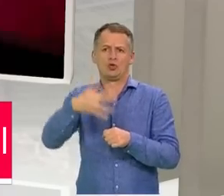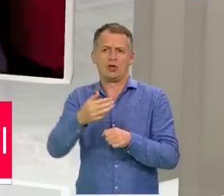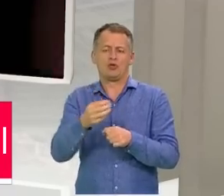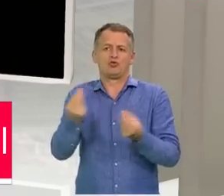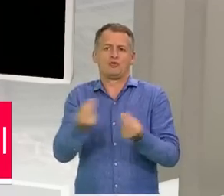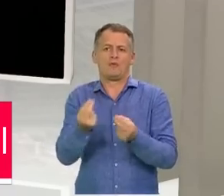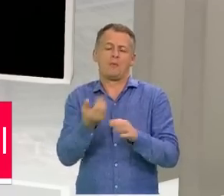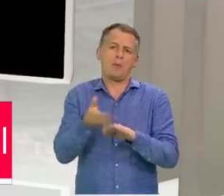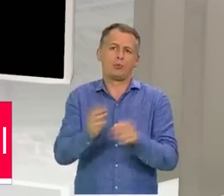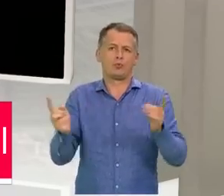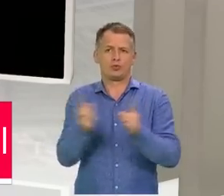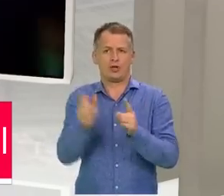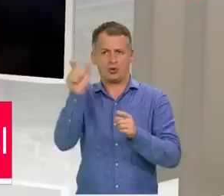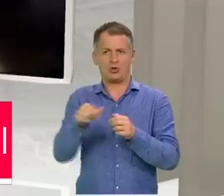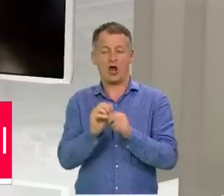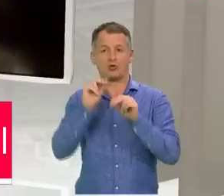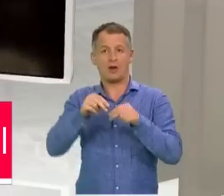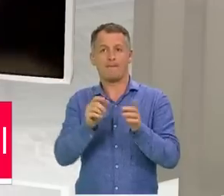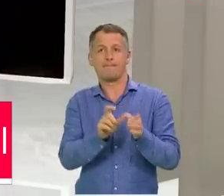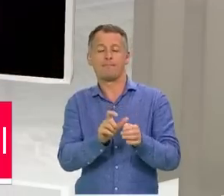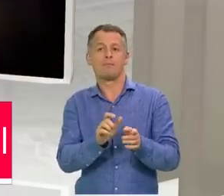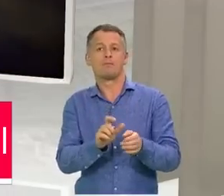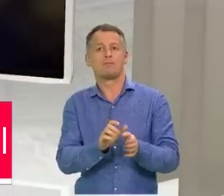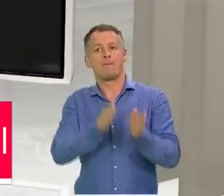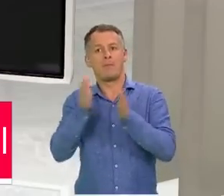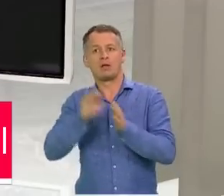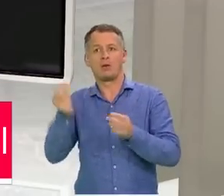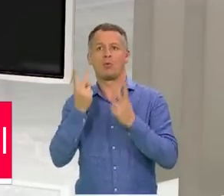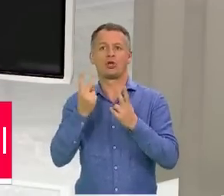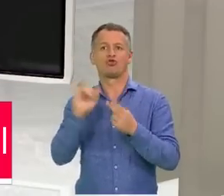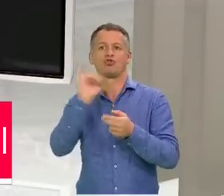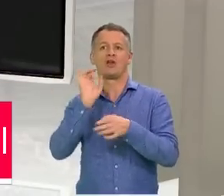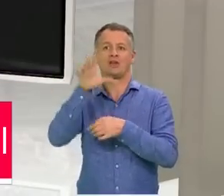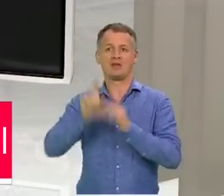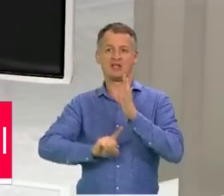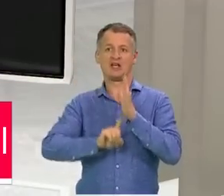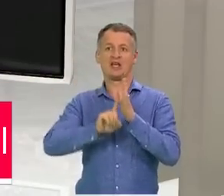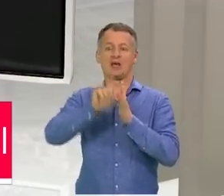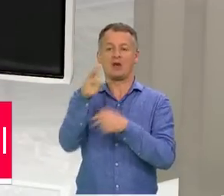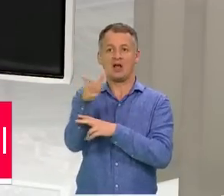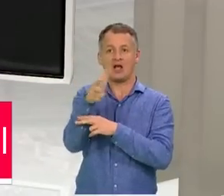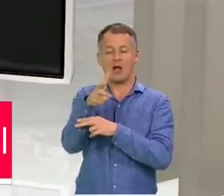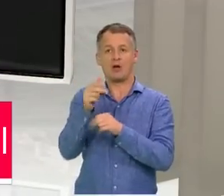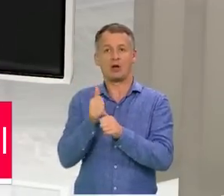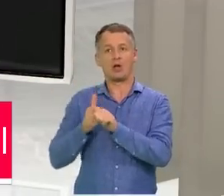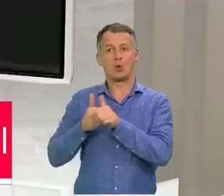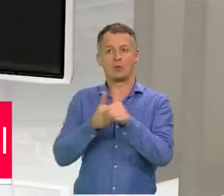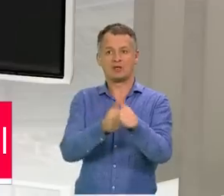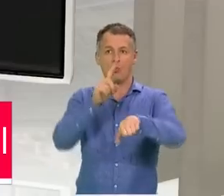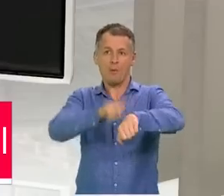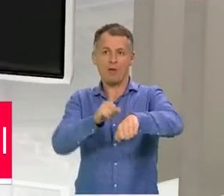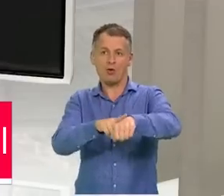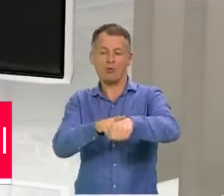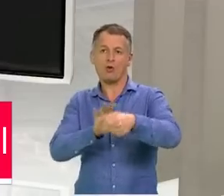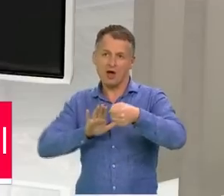Și ajungem acum la partea cea mai importantă. Cine a lansat racheta? Camerele de supraveghere surprind